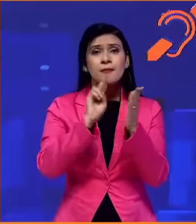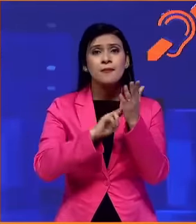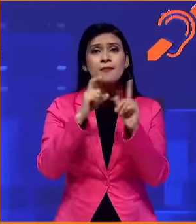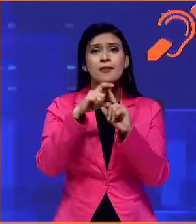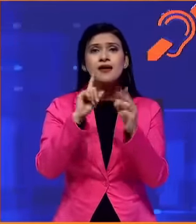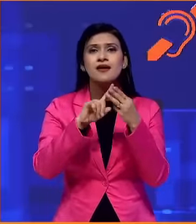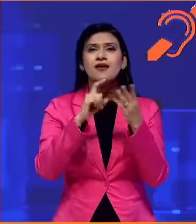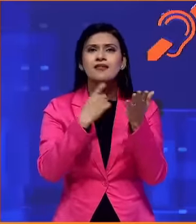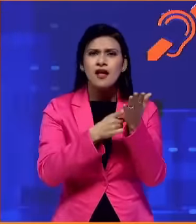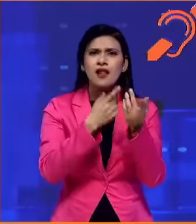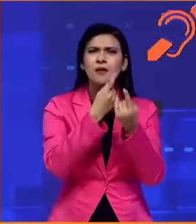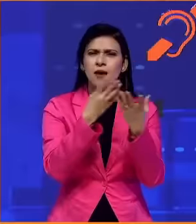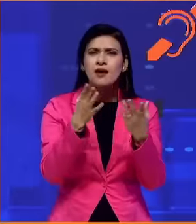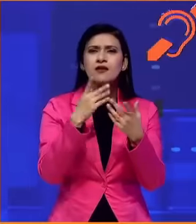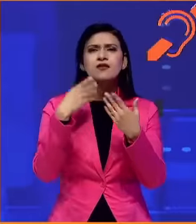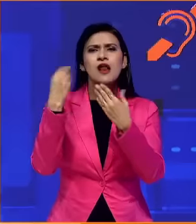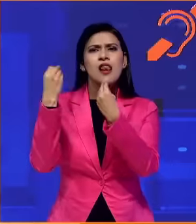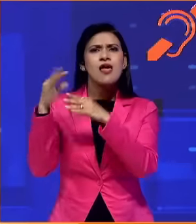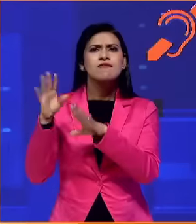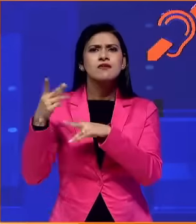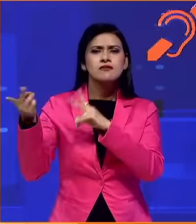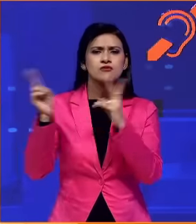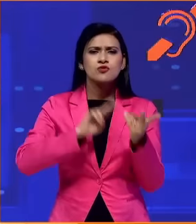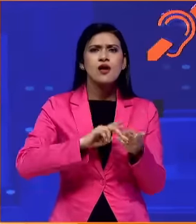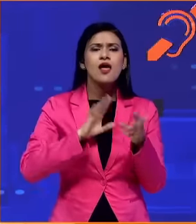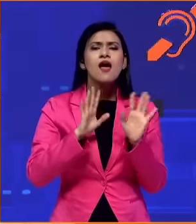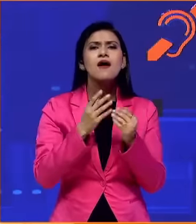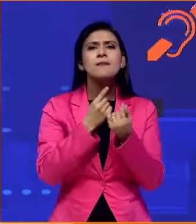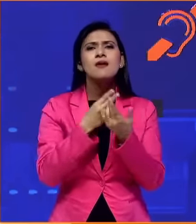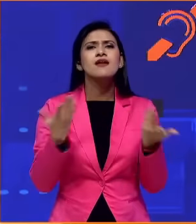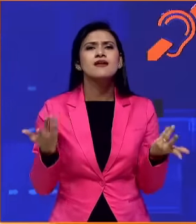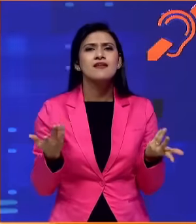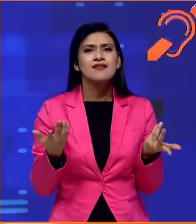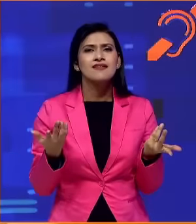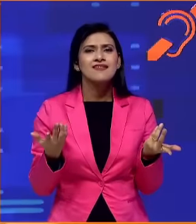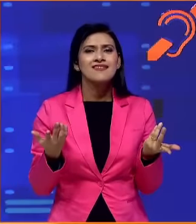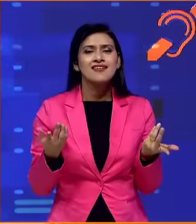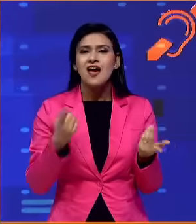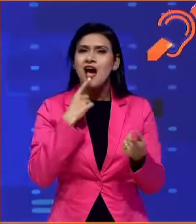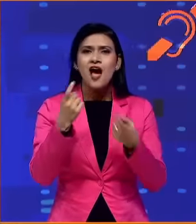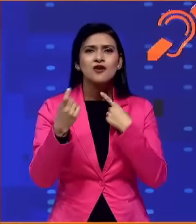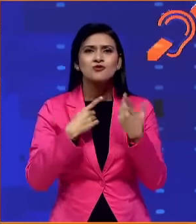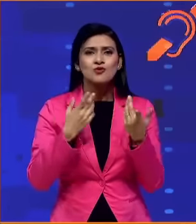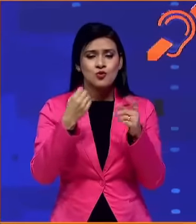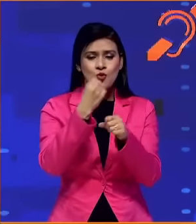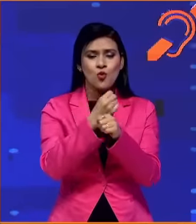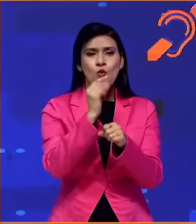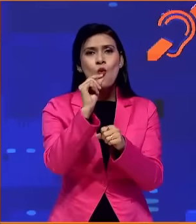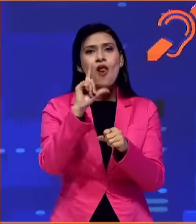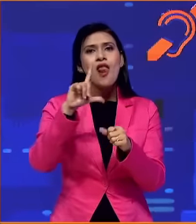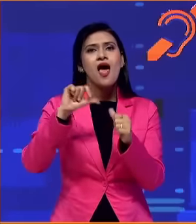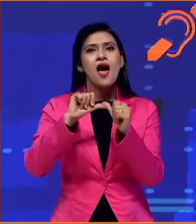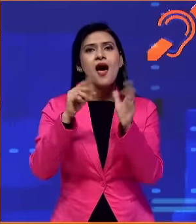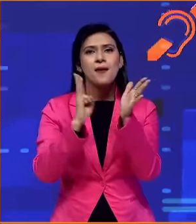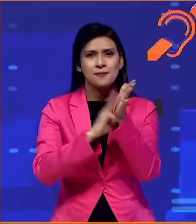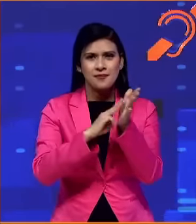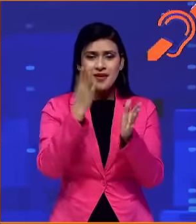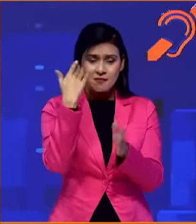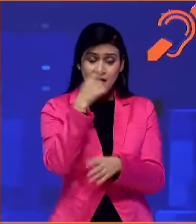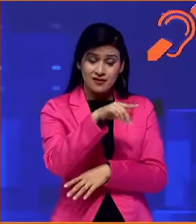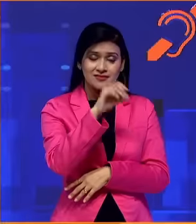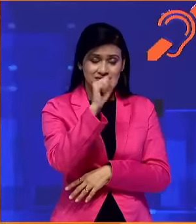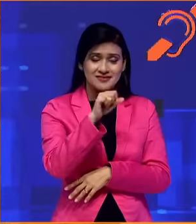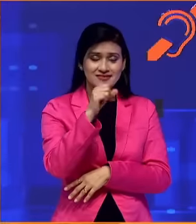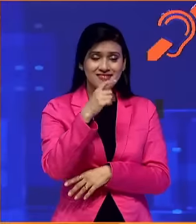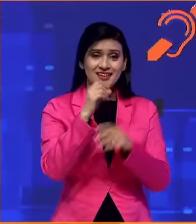पूछाकि वेकांग्रेसकबछोड़रहेहैं?मैंने गुलामनबीआज़ादको'आपकी अदालत'मेंआमंत्रितकियाथा।वहठीकवहींबैठा